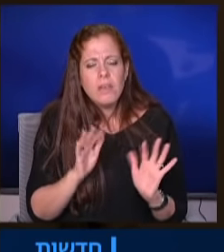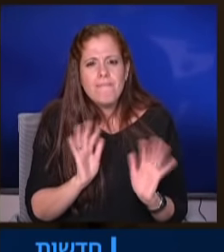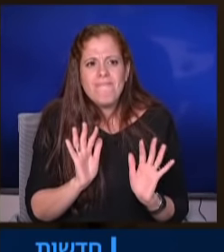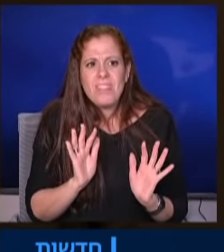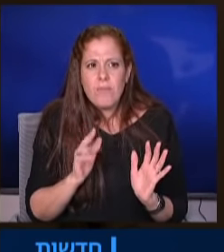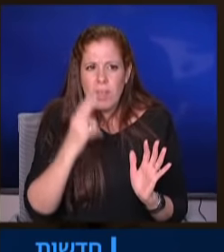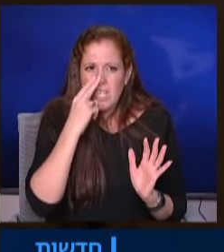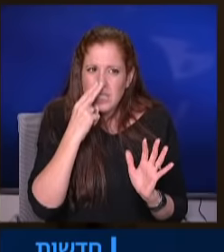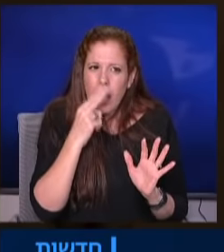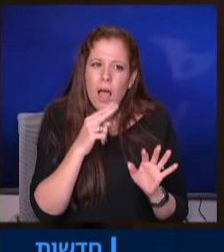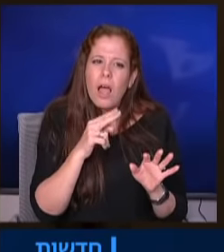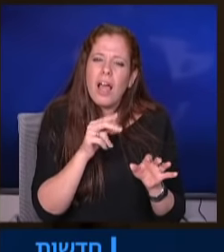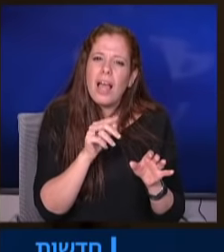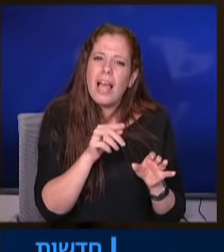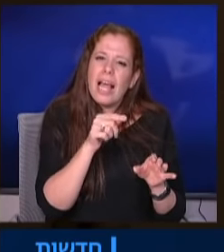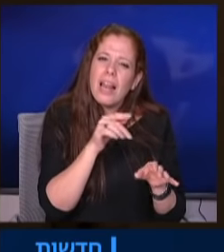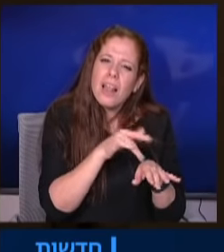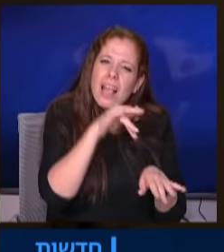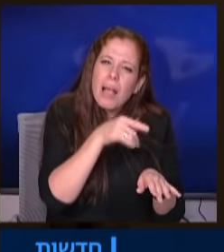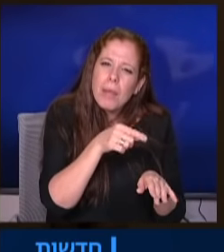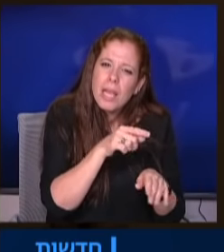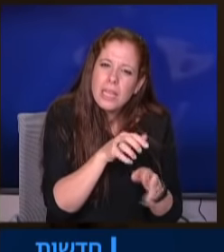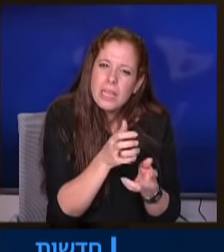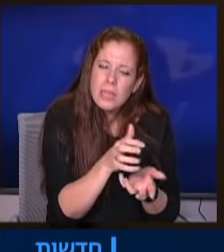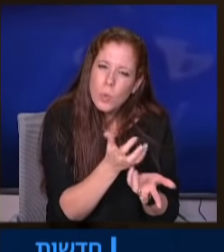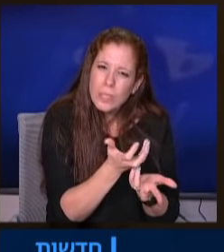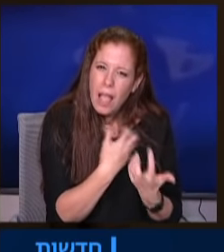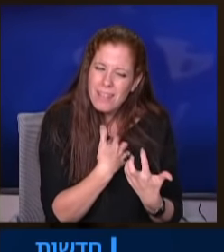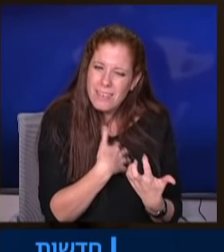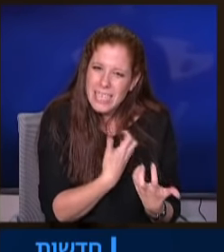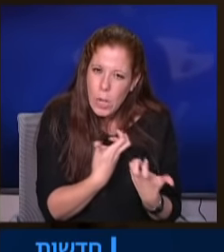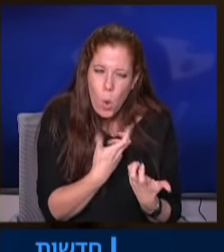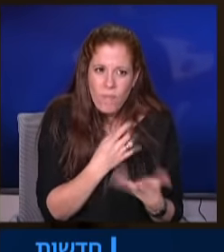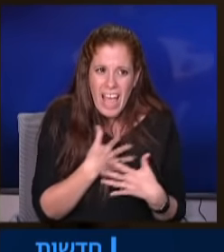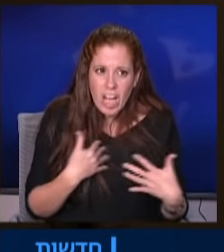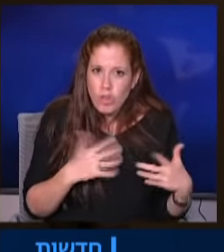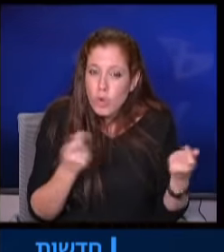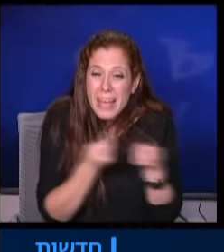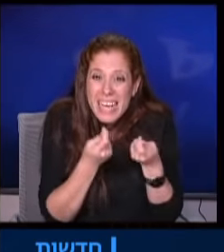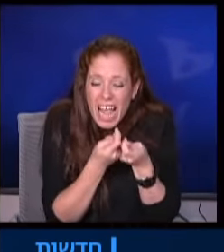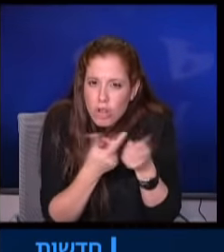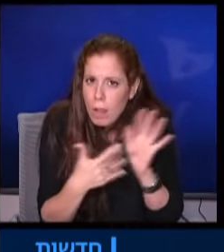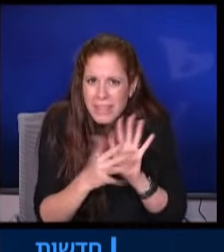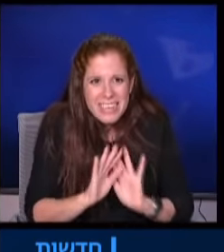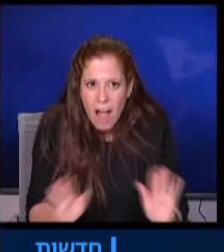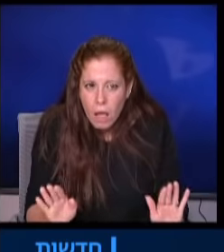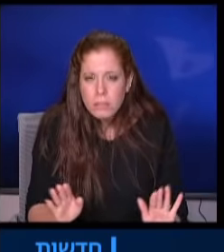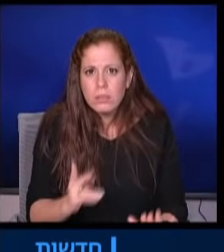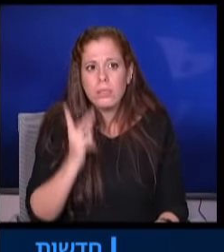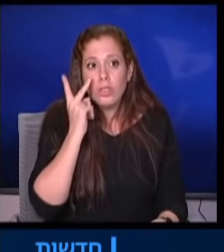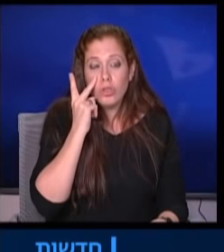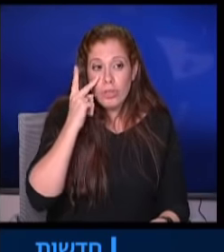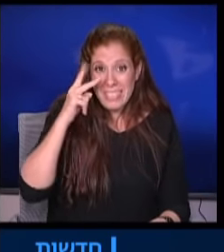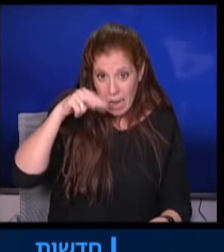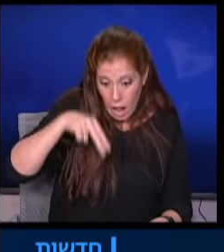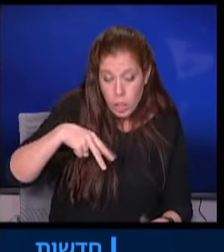ניסה לגעת בנקודת גירוי כזה, והרגשתי שזה לא, אין שום קשר לבדיקה. כשהסתכלתי למטה, כשהוציא